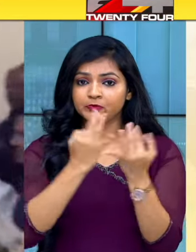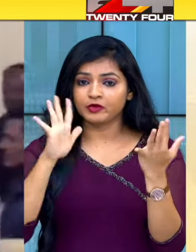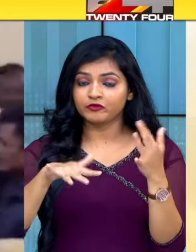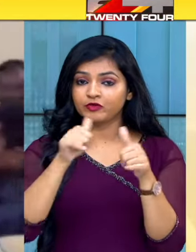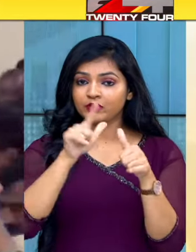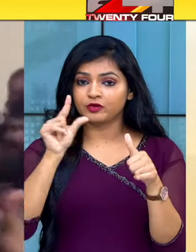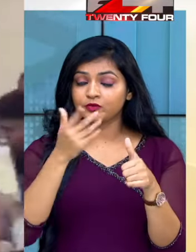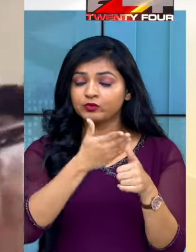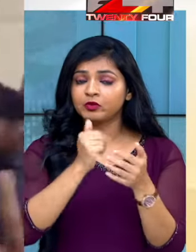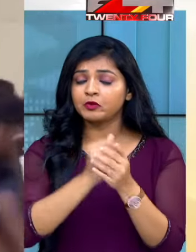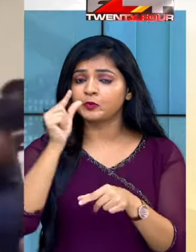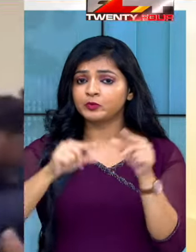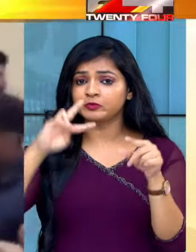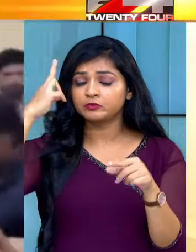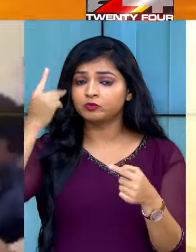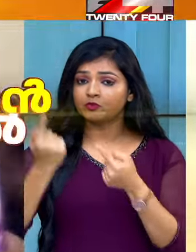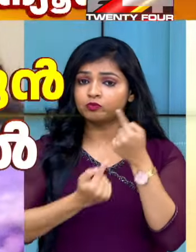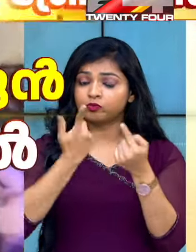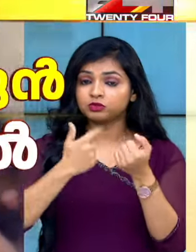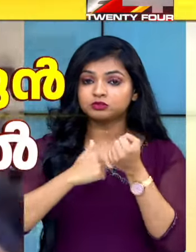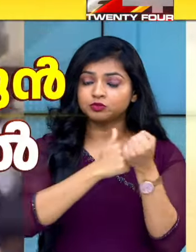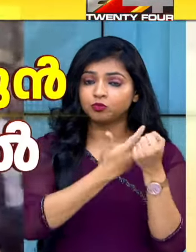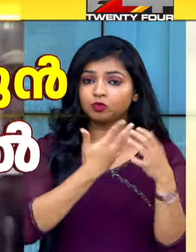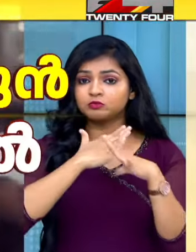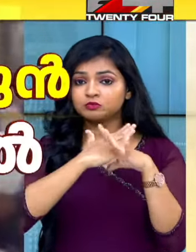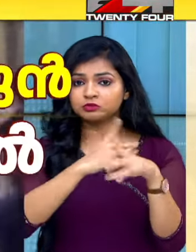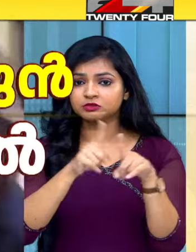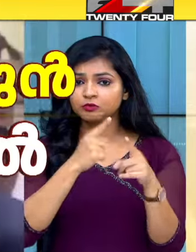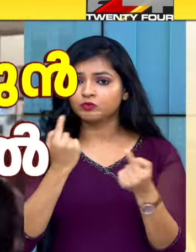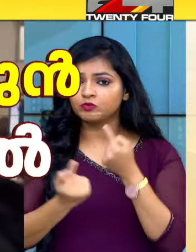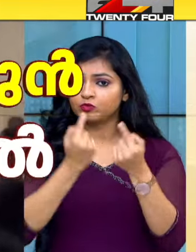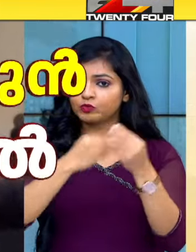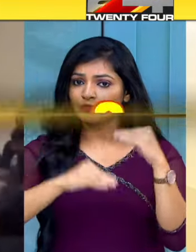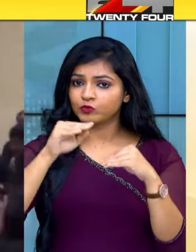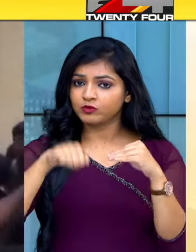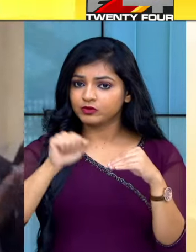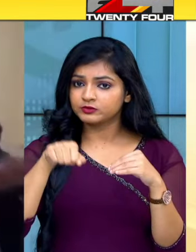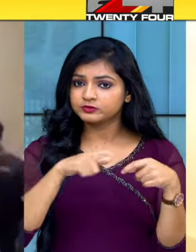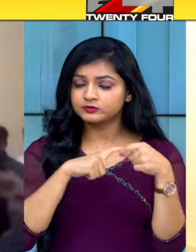രീതിയിലുള്ള പ്രതികരണങ്ങൾ പല കോണുകളിൽ നിന്നും പല രീതിയിൽ അനുകൂലിച്ചും പ്രതികൂലിച്ചും ഒക്കെ ഉണ്ടാകുന്നുണ്ടല്ലോ, അതെങ്ങനെയാണ്?